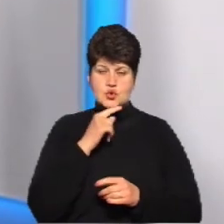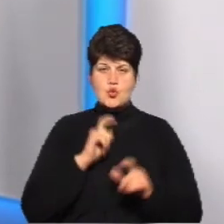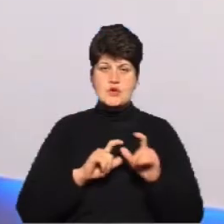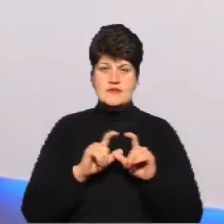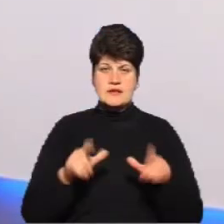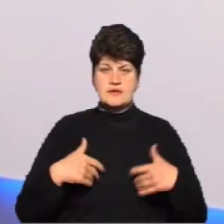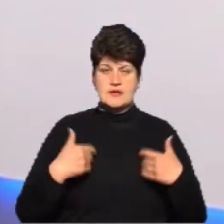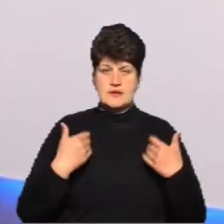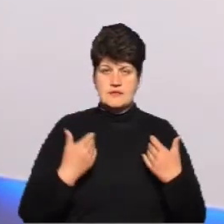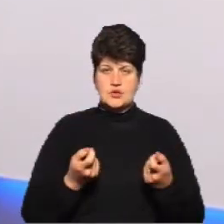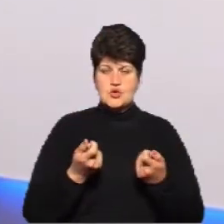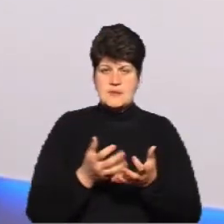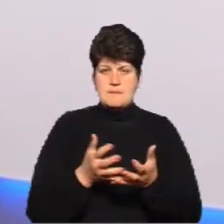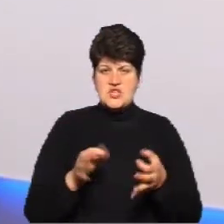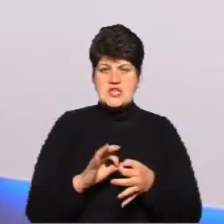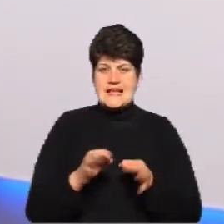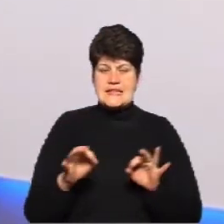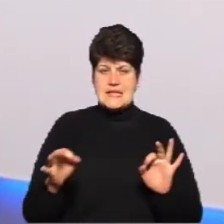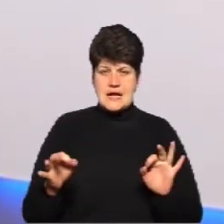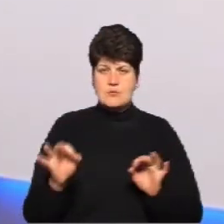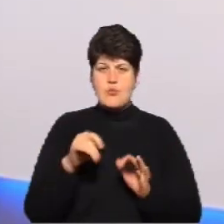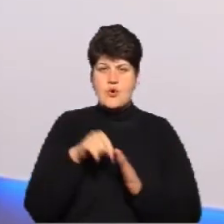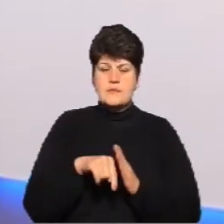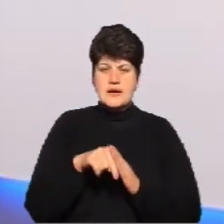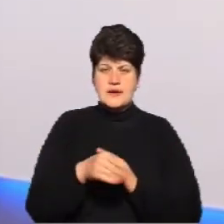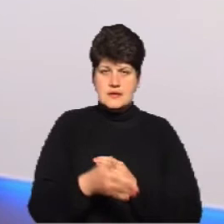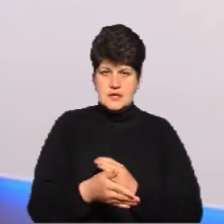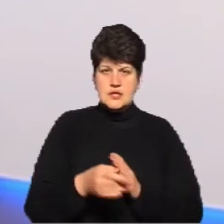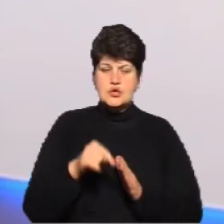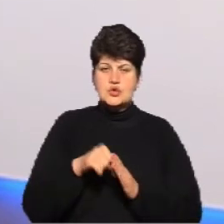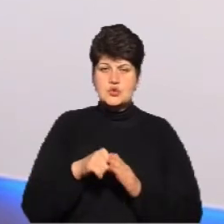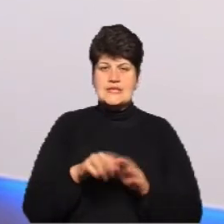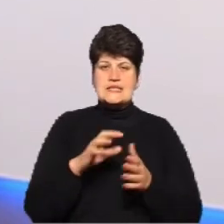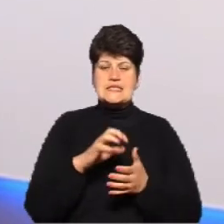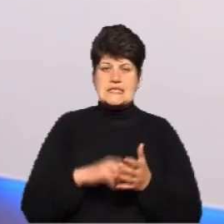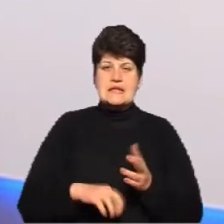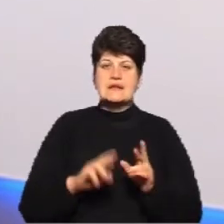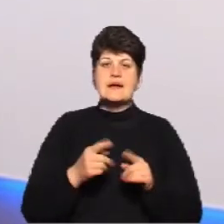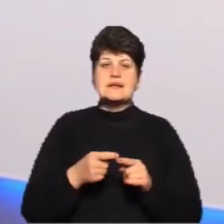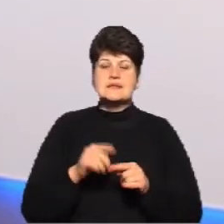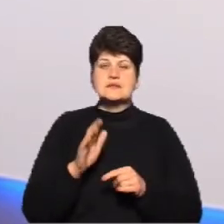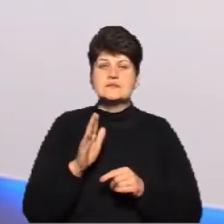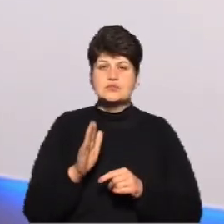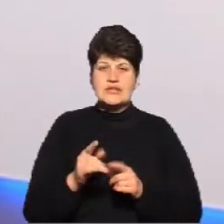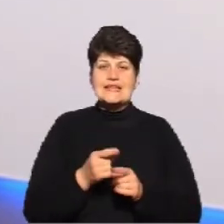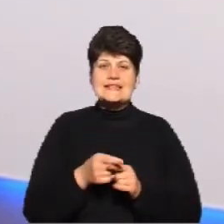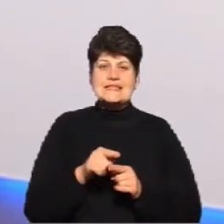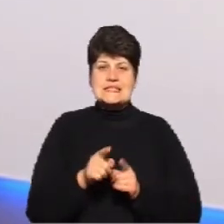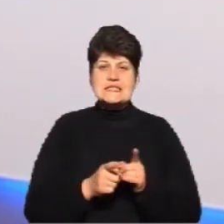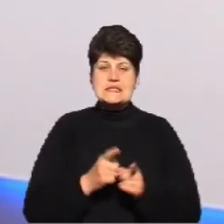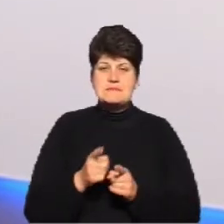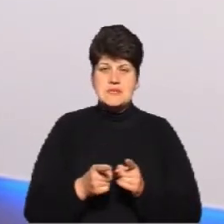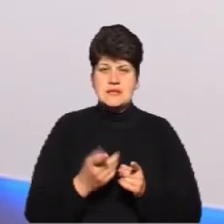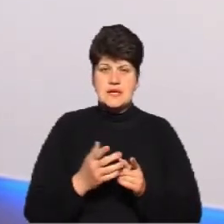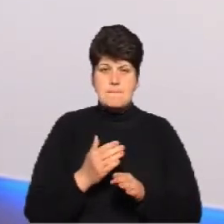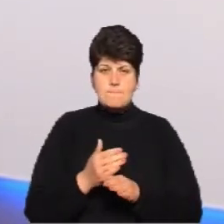Трошки більш детально про сам механізм і саму суть стягнення, як це буде відбуватися, про ці зміни, які, в принципі, вони поступово ми